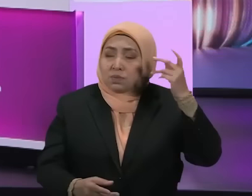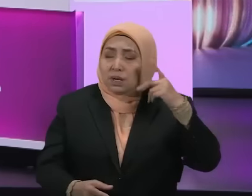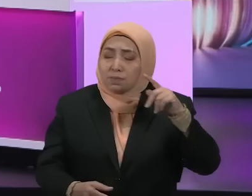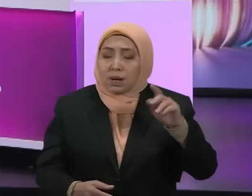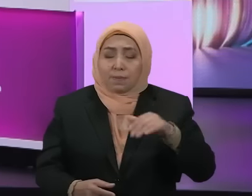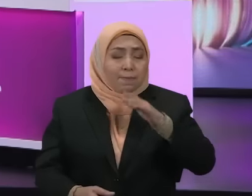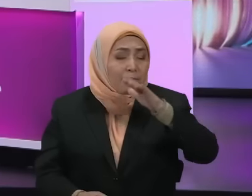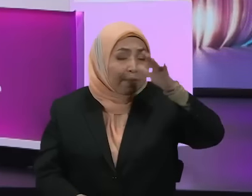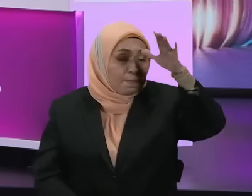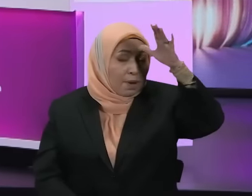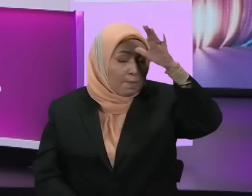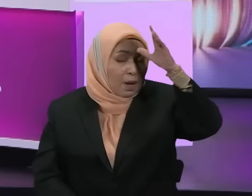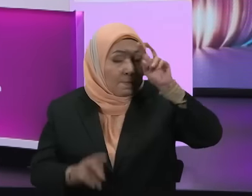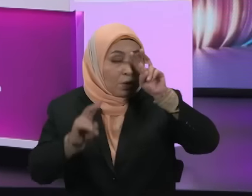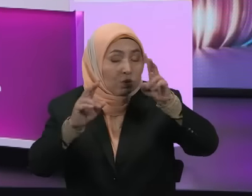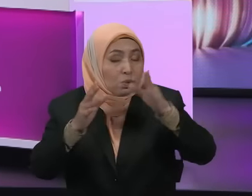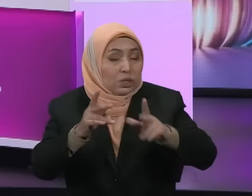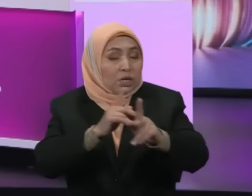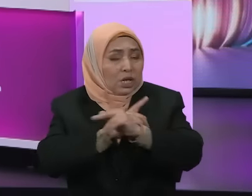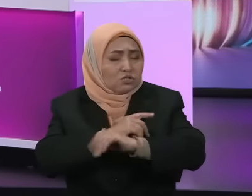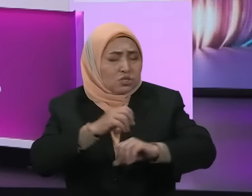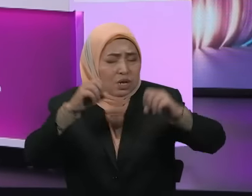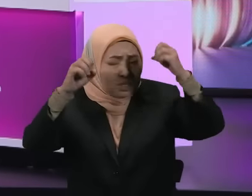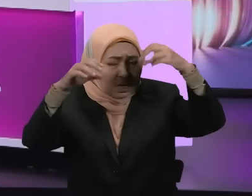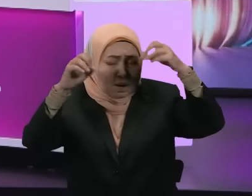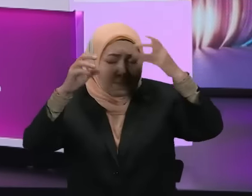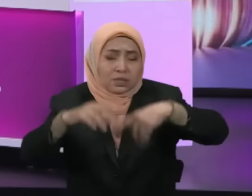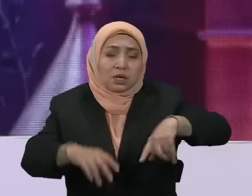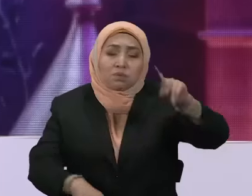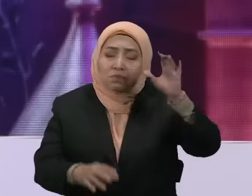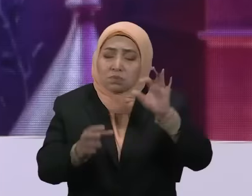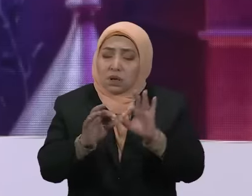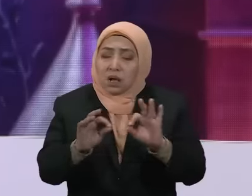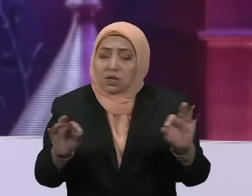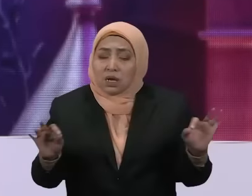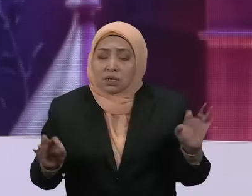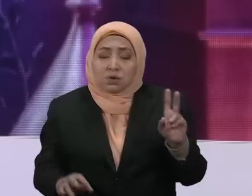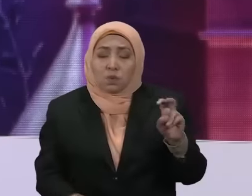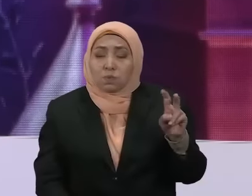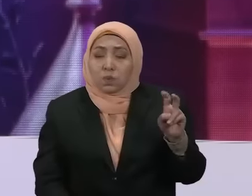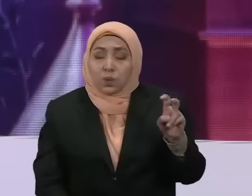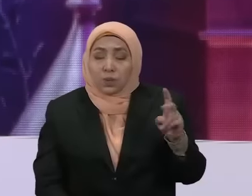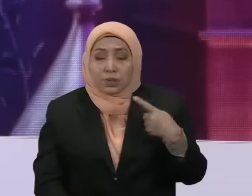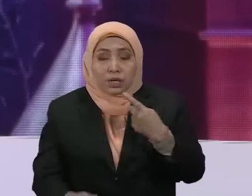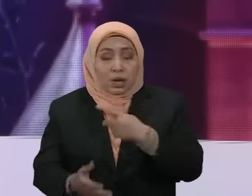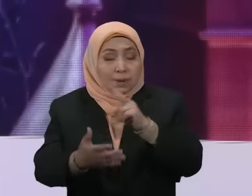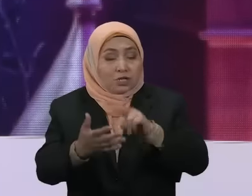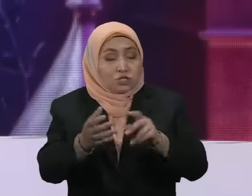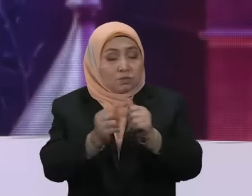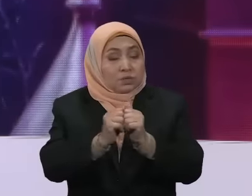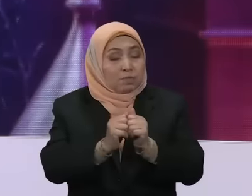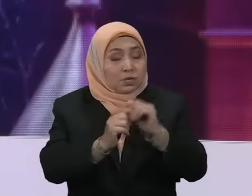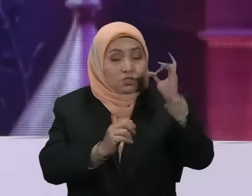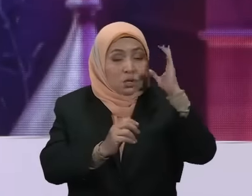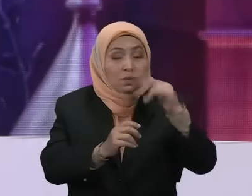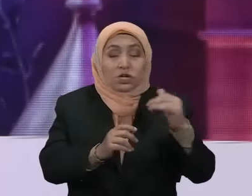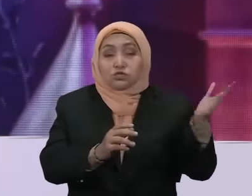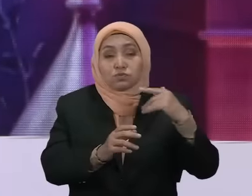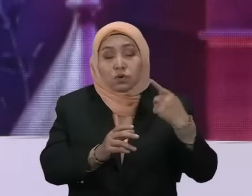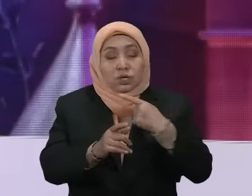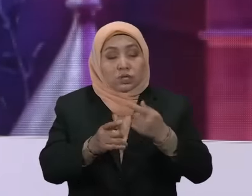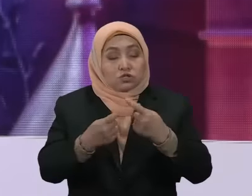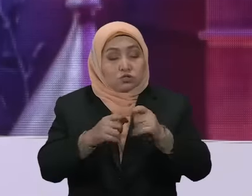bonda, penonton yang dikasihi dirahmati Allah Subhanahu Wa Taala, ayat yang ke-20 kita nak baca sama-sama insya-Allah. Mari kita cuba